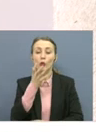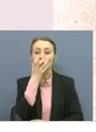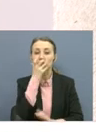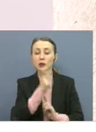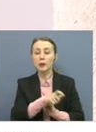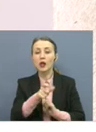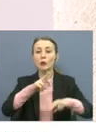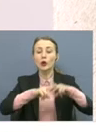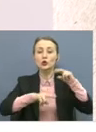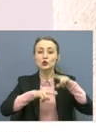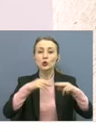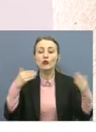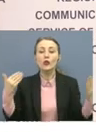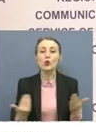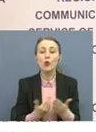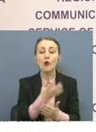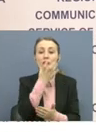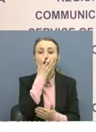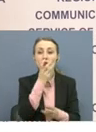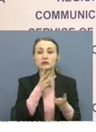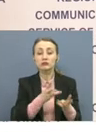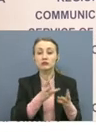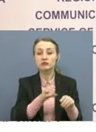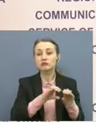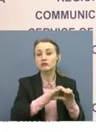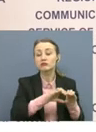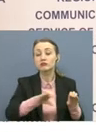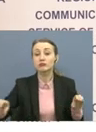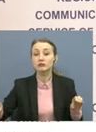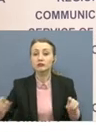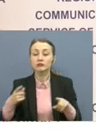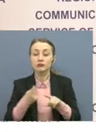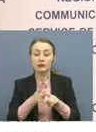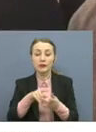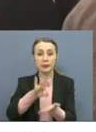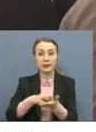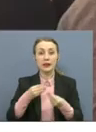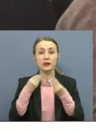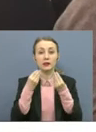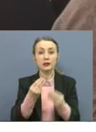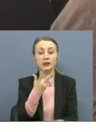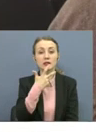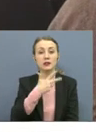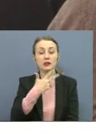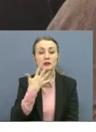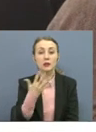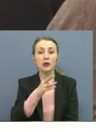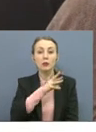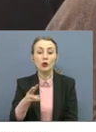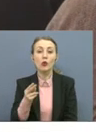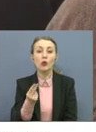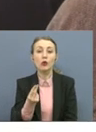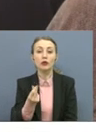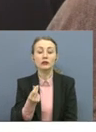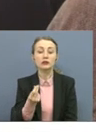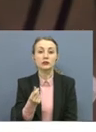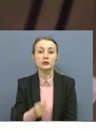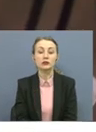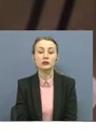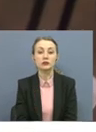жылу жүйесі жаңғыртылады. Капитоновка, Алтынды, Никольский ауылдарына және Макинск қаласының жол жабынын жөнге келтіруге 400 миллион